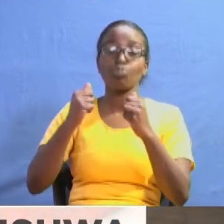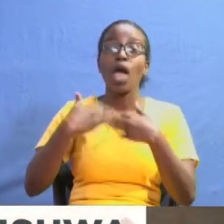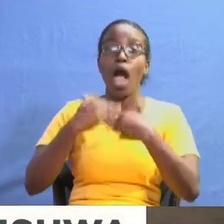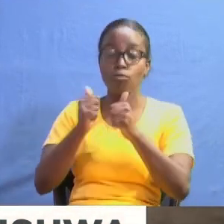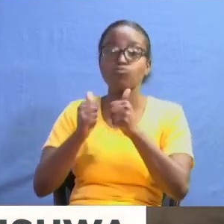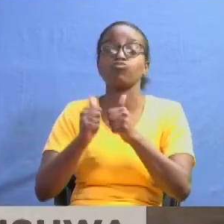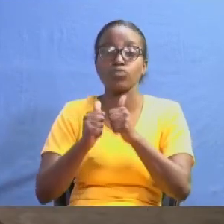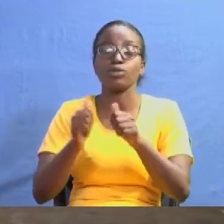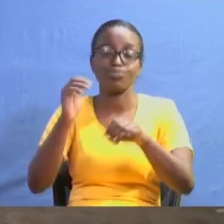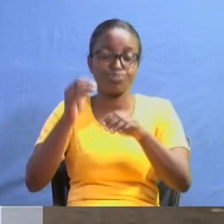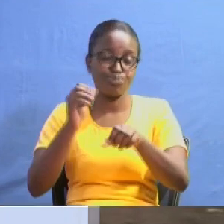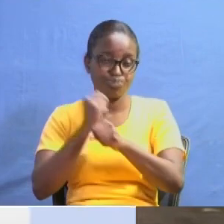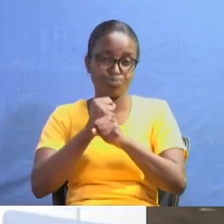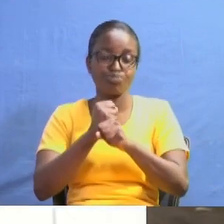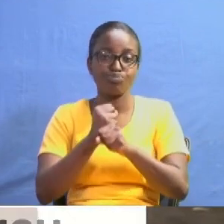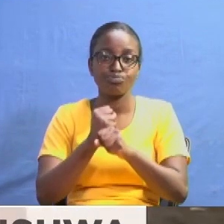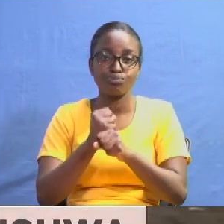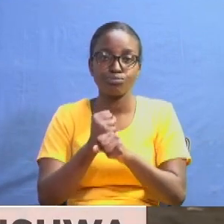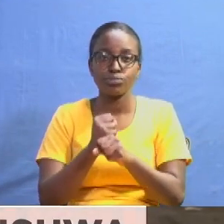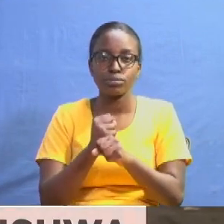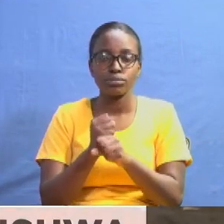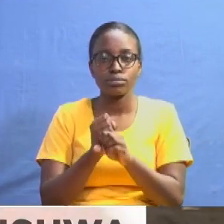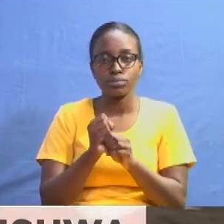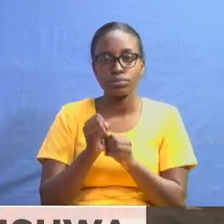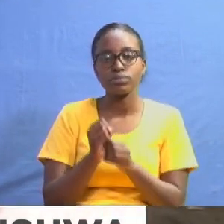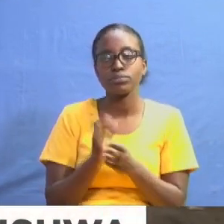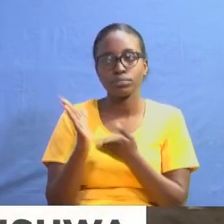kuepuka kutolewa kwa njia isiyo haki. Diana na Shipae, Runinga ya KU.